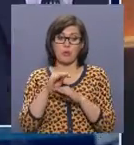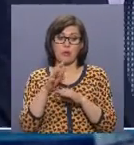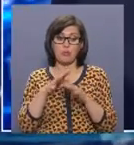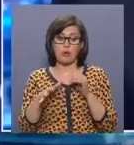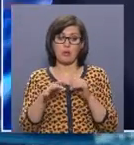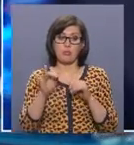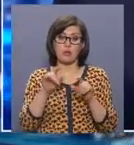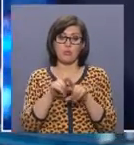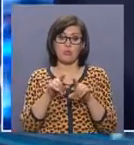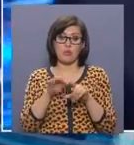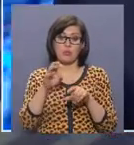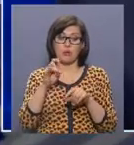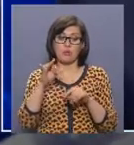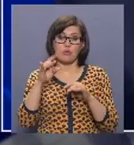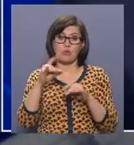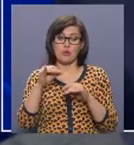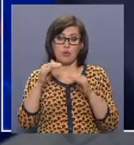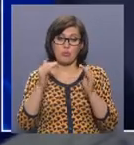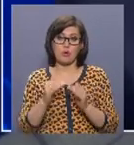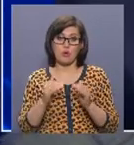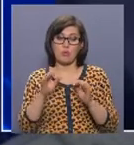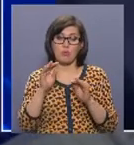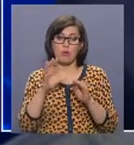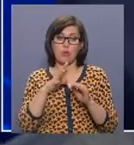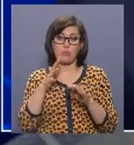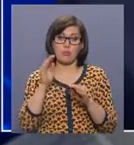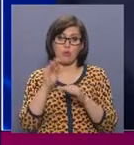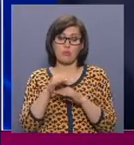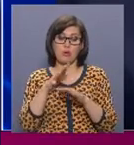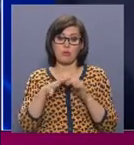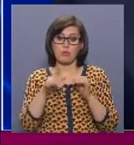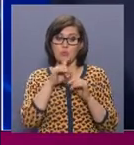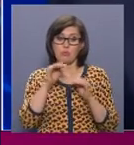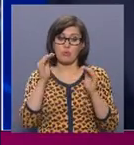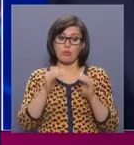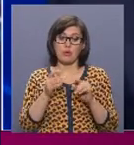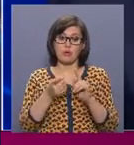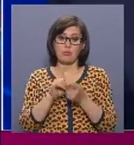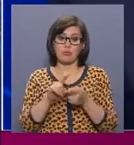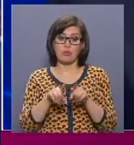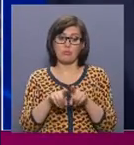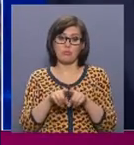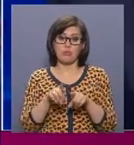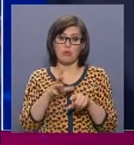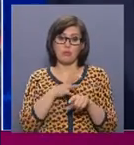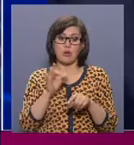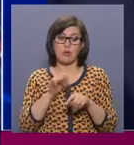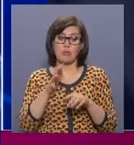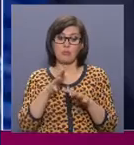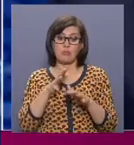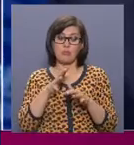Өйткені бордюрды төмендеу салу, қосымша шығын қажет етпейді, ол төмен салынса тіпті